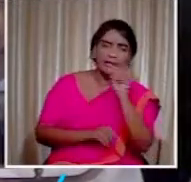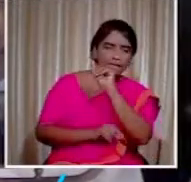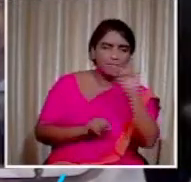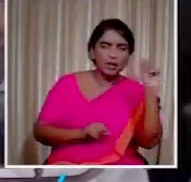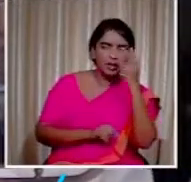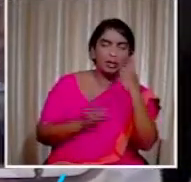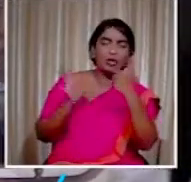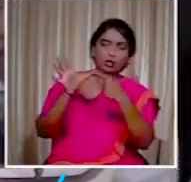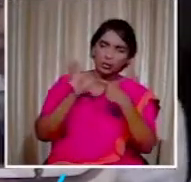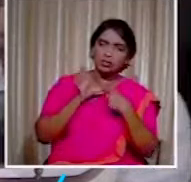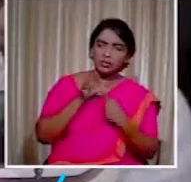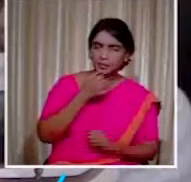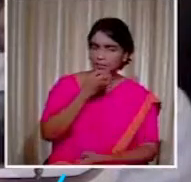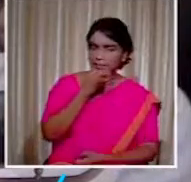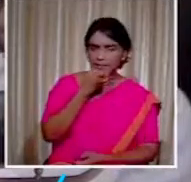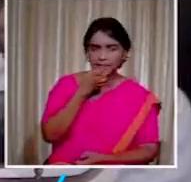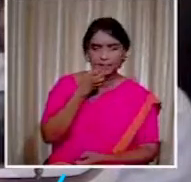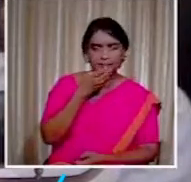මට පිළිතුරු දෙන්න.